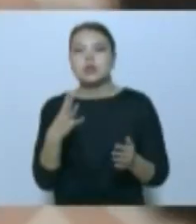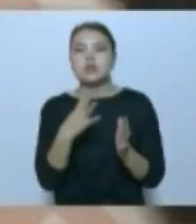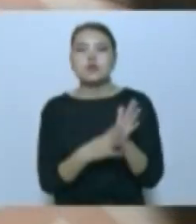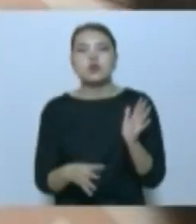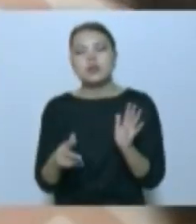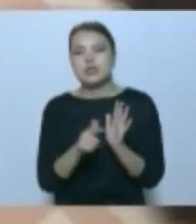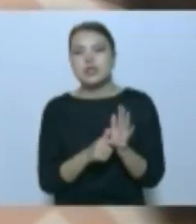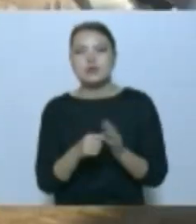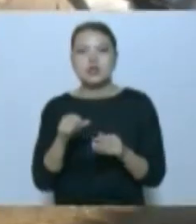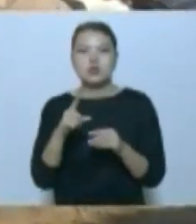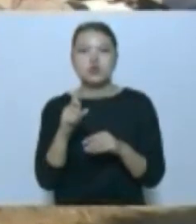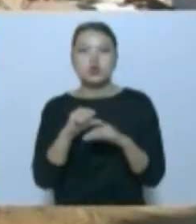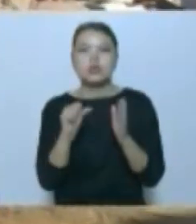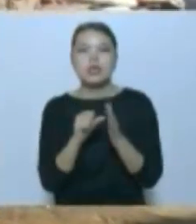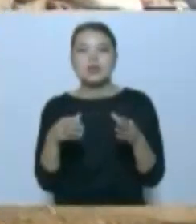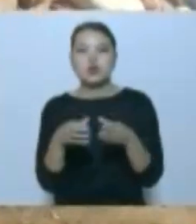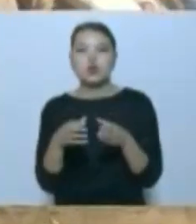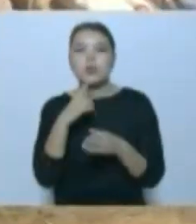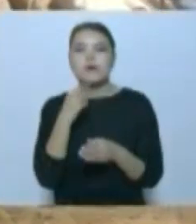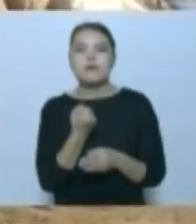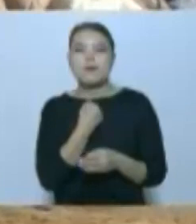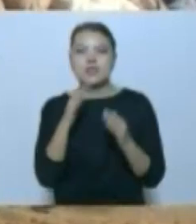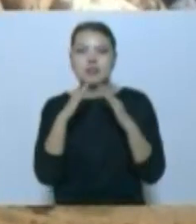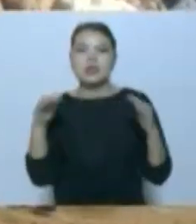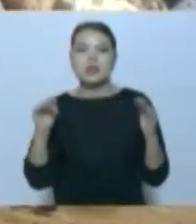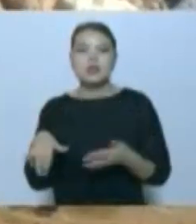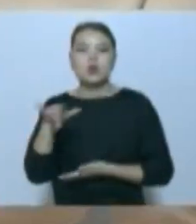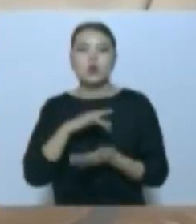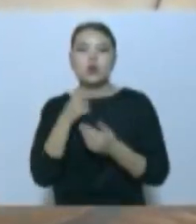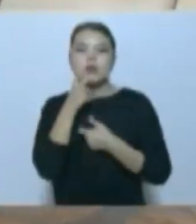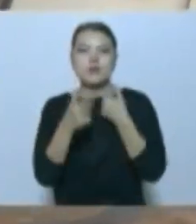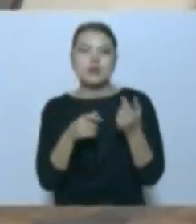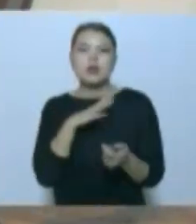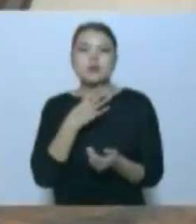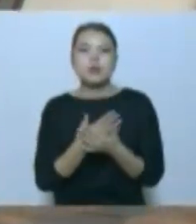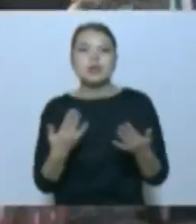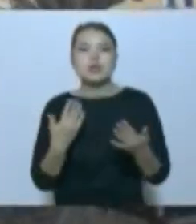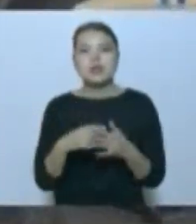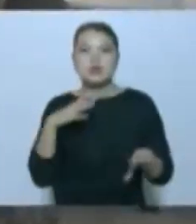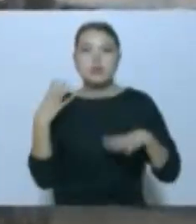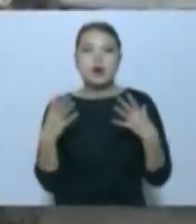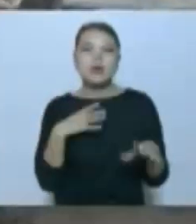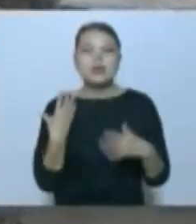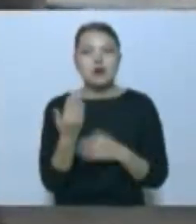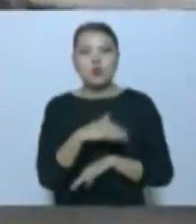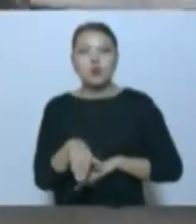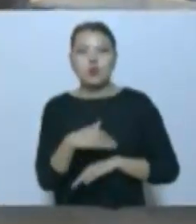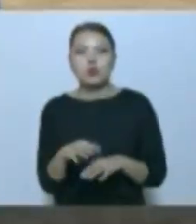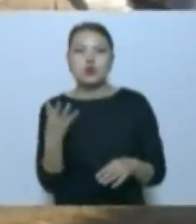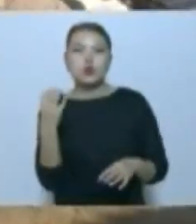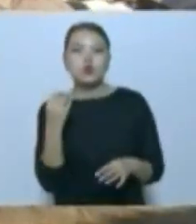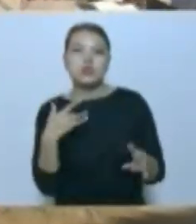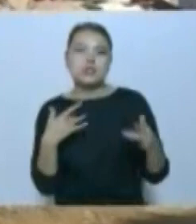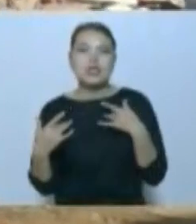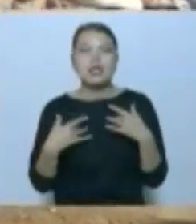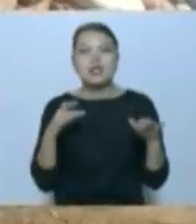99-116 побывали на полигоне Бекет-Ата, осмотрели палаточный городок. Им представили эпизоды из военной подготовки. Также состоялась